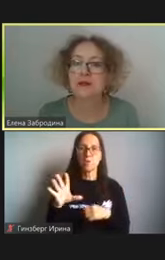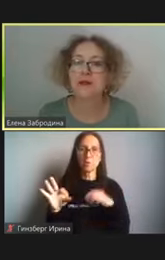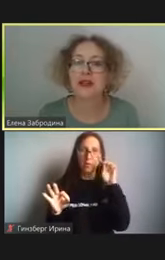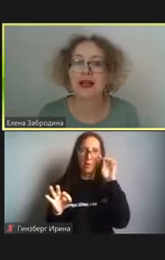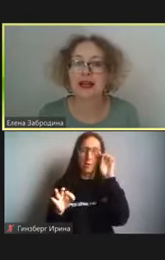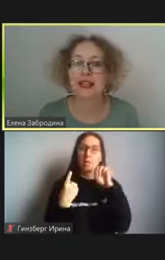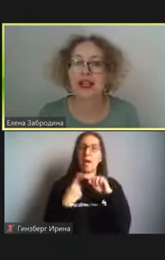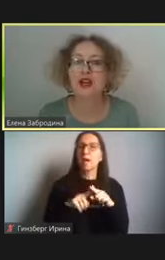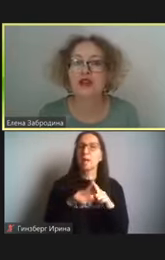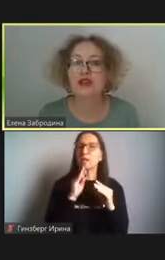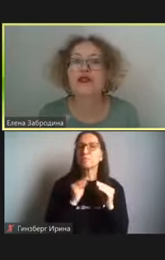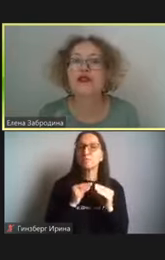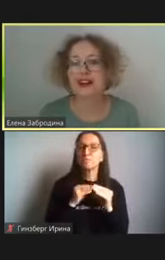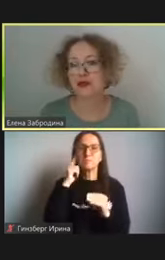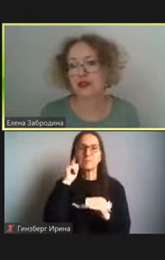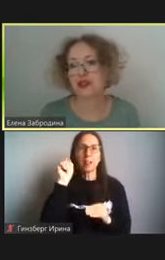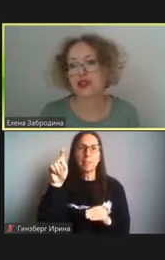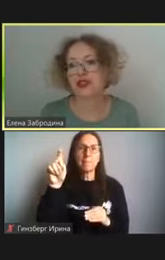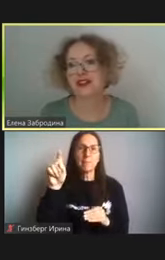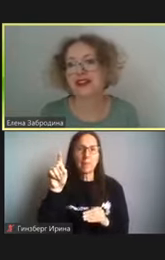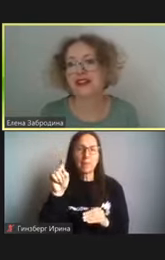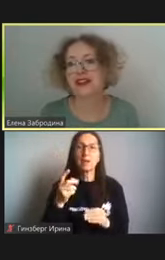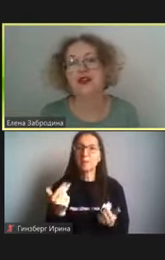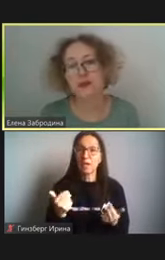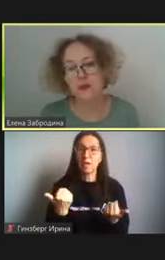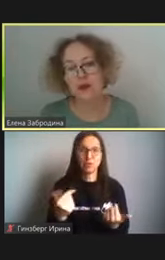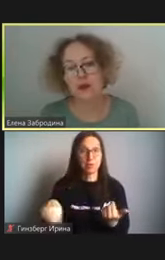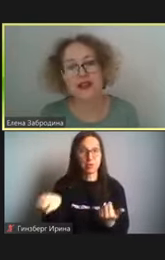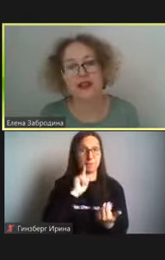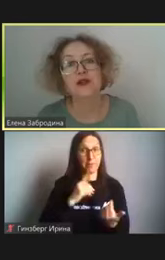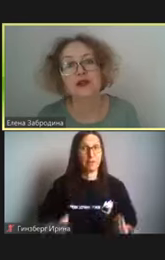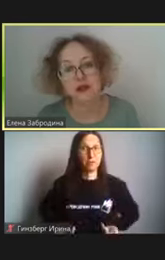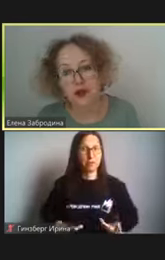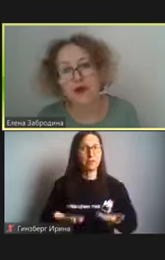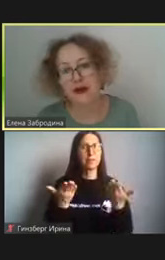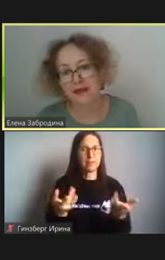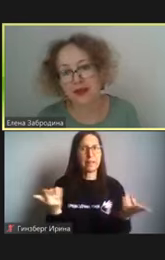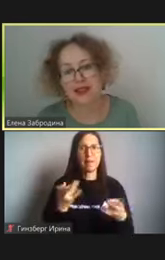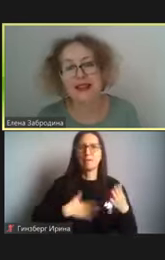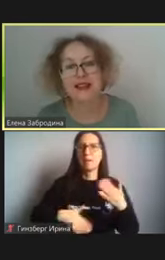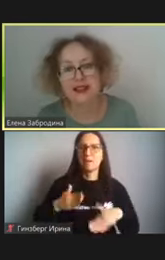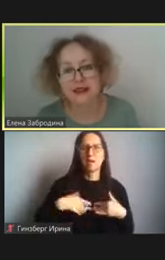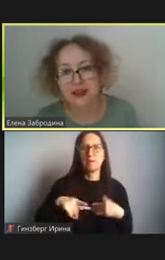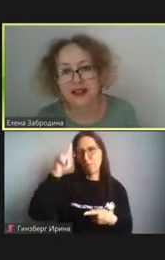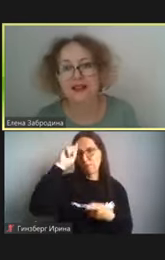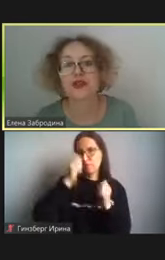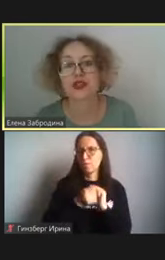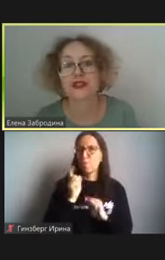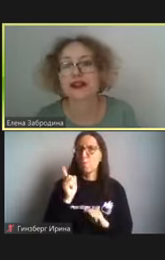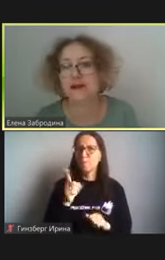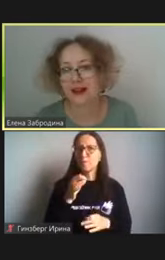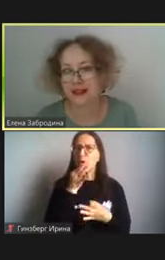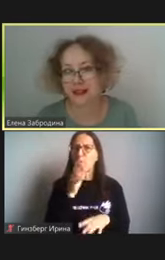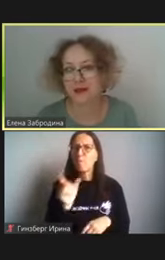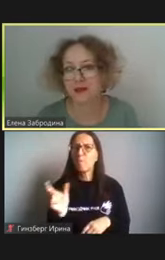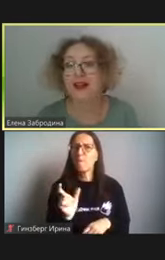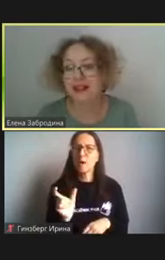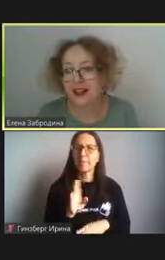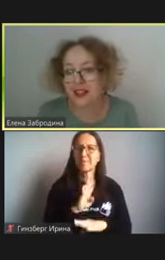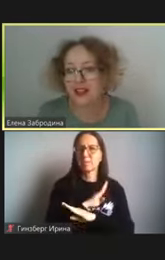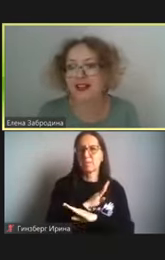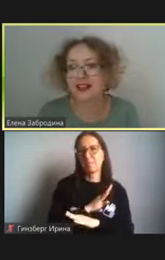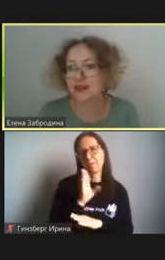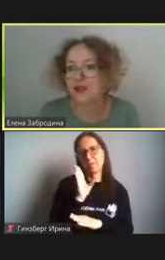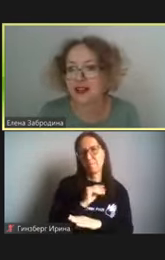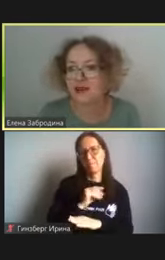постоянное напоминание, что радуйся жизни, но помни, в любой момент смерть может забрать тебя,